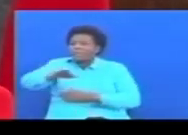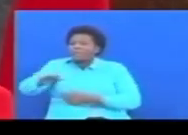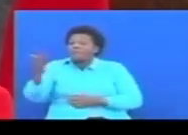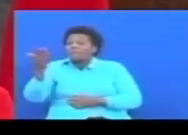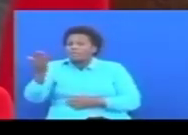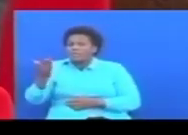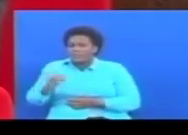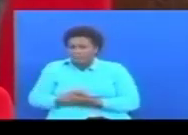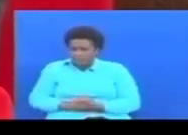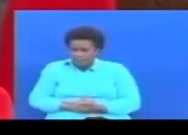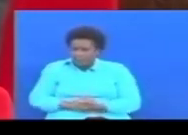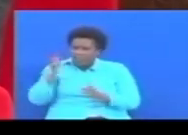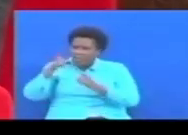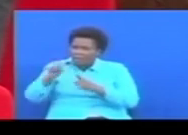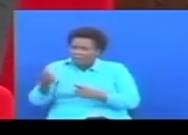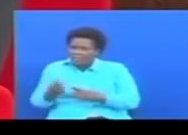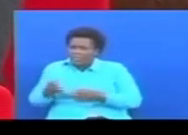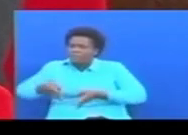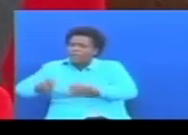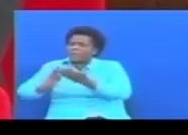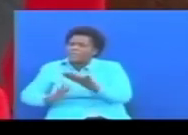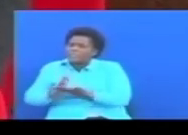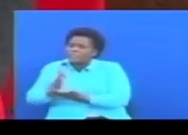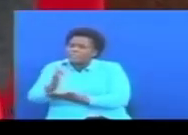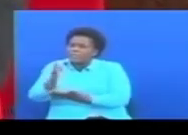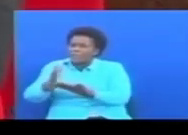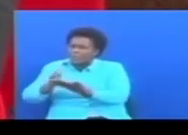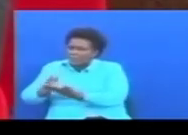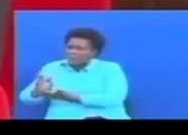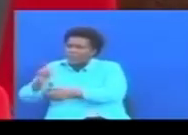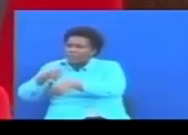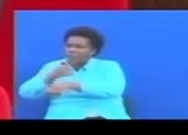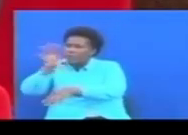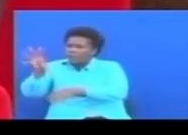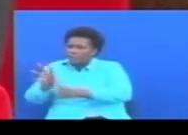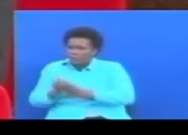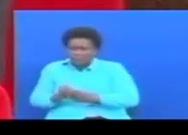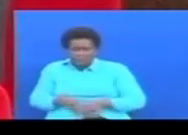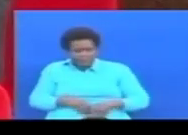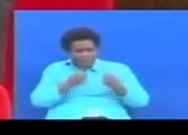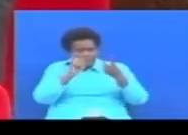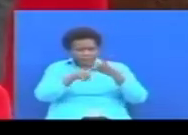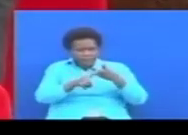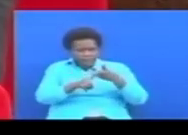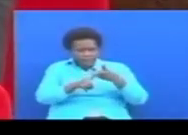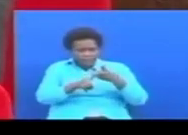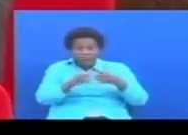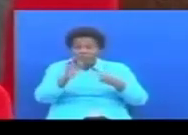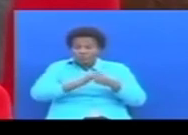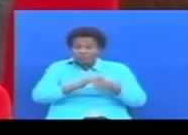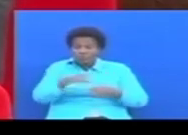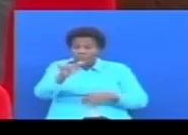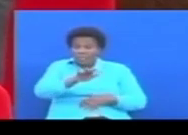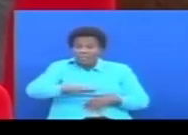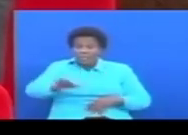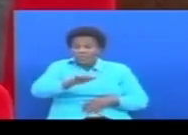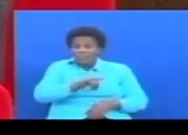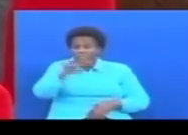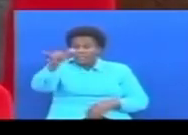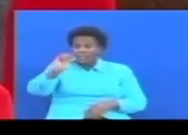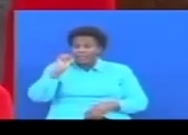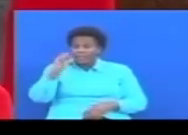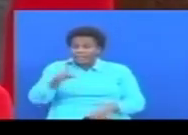kupitika kupeleka mazao sehemu mbalimbali. Kuhusu swali lake la pili, tumekwisha tangaza tenda na kuna mkandarasi ambayo yuko tayari